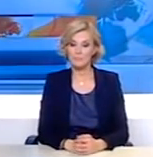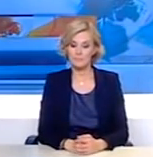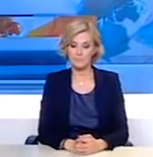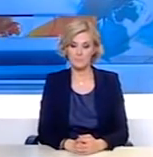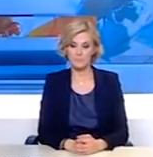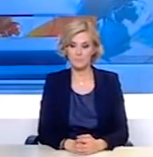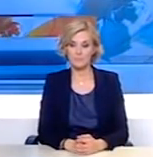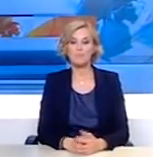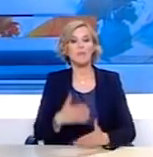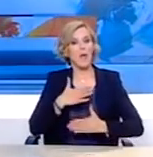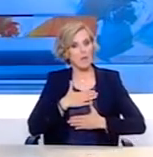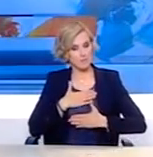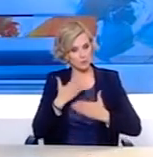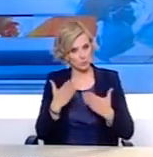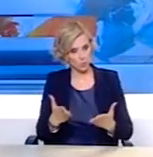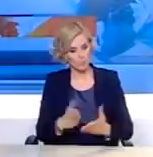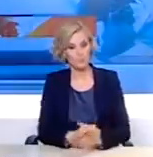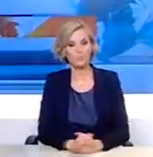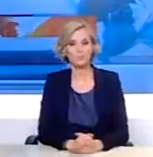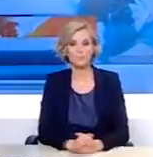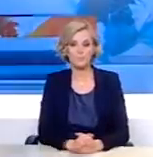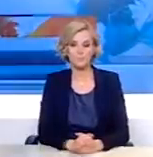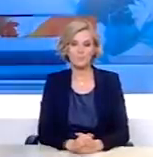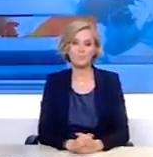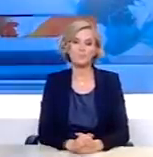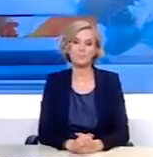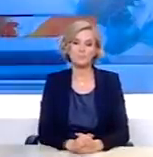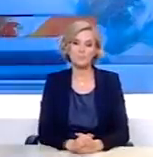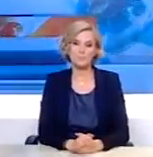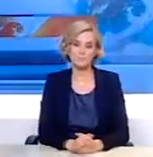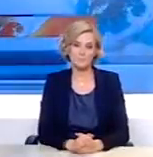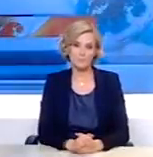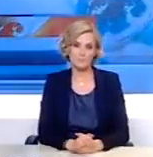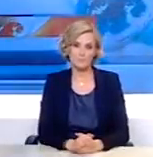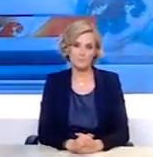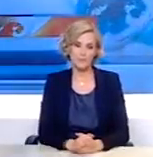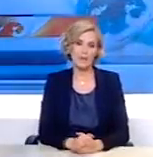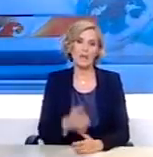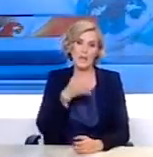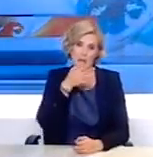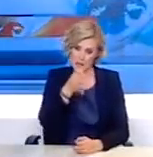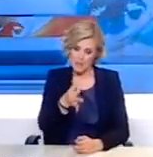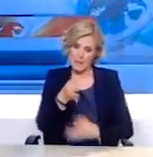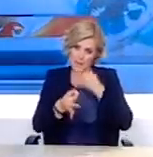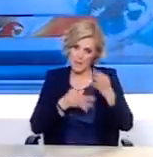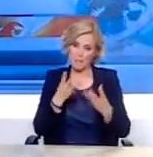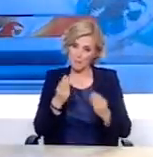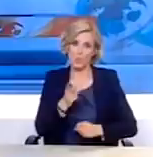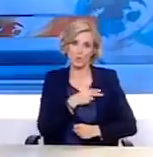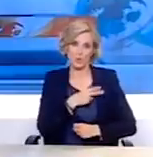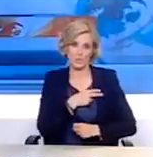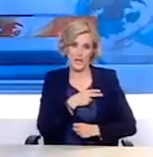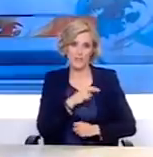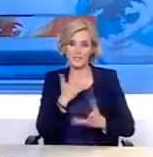Ναι, ευχαριστώ κύριε καθηγητά. Επειδή θέσατε το θέμα των μέσων ατομικής προστασίας και επειδή γίνεται